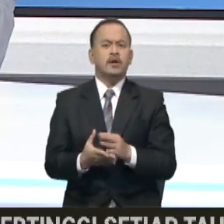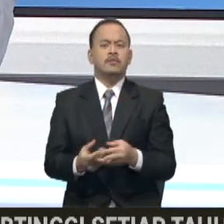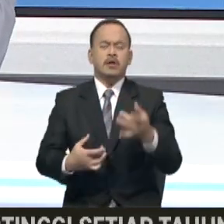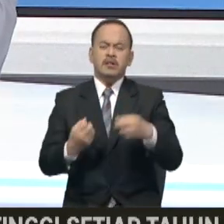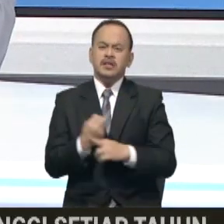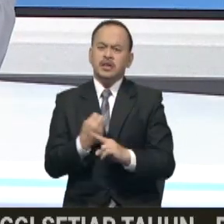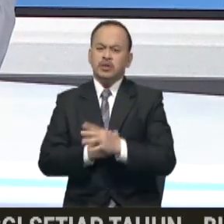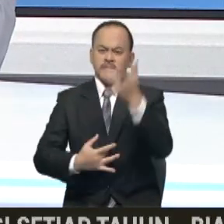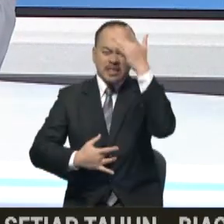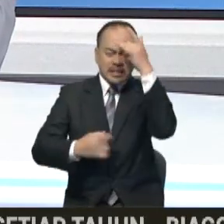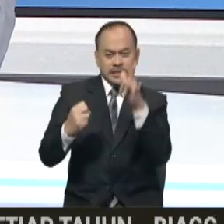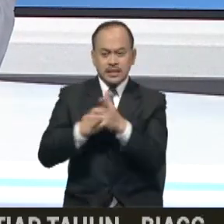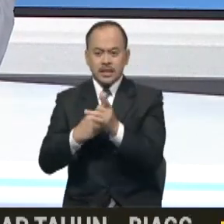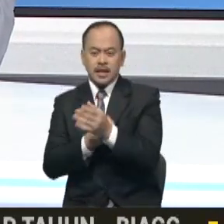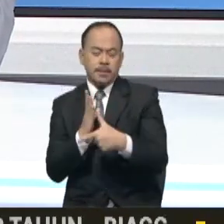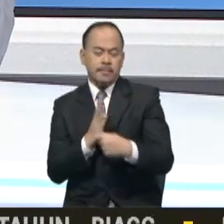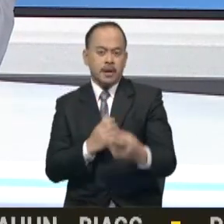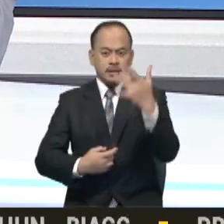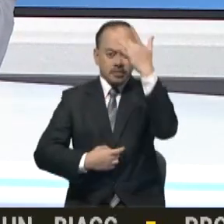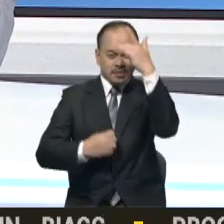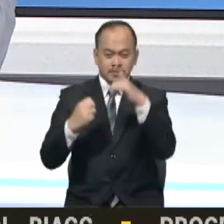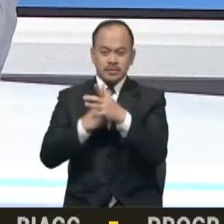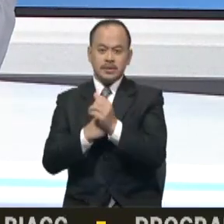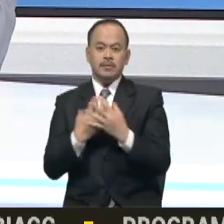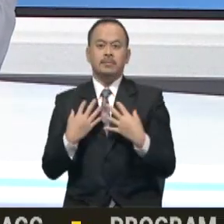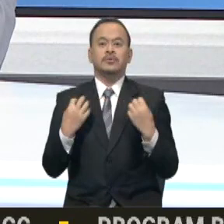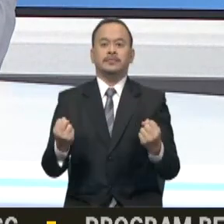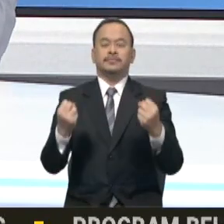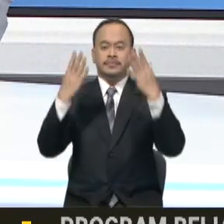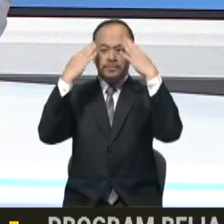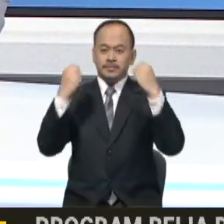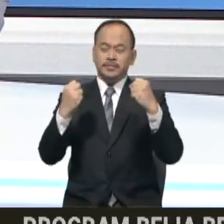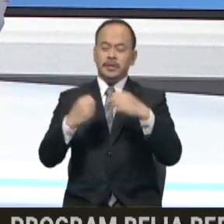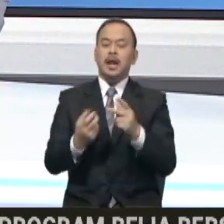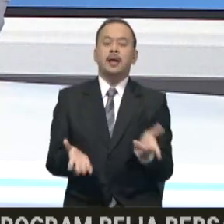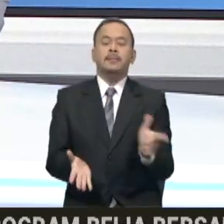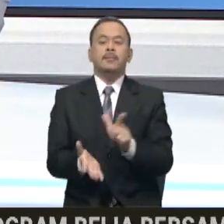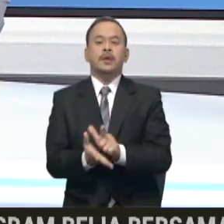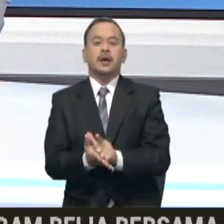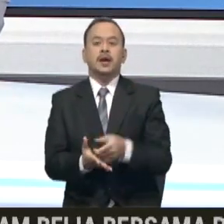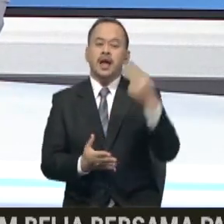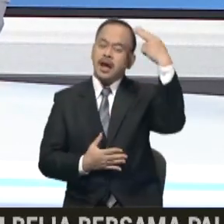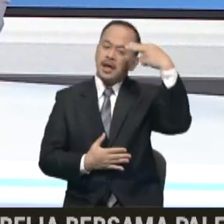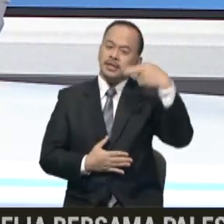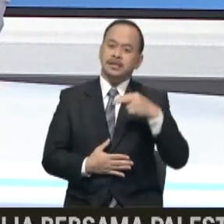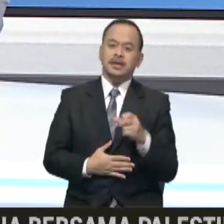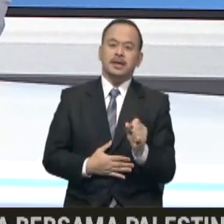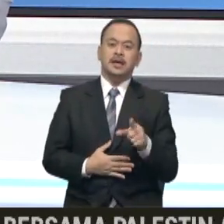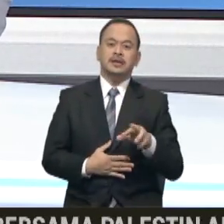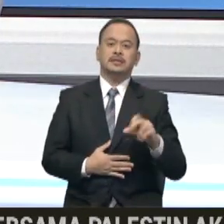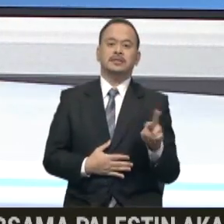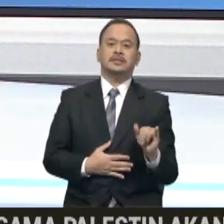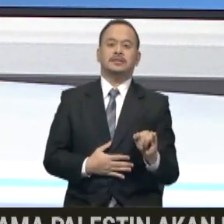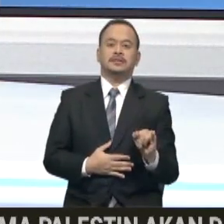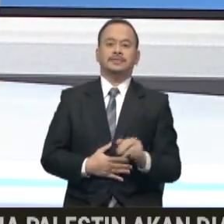penyakit strok daripada seorang pakar strok dan pemulihan. Kita ikuti laporannya bersama Haji Azizi Ahmad yang